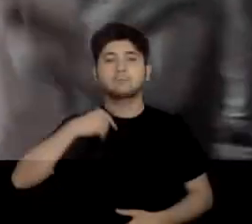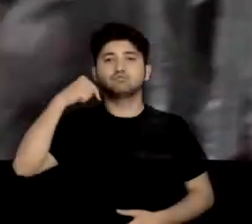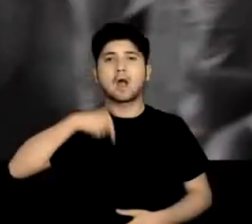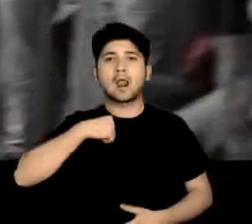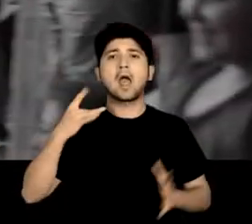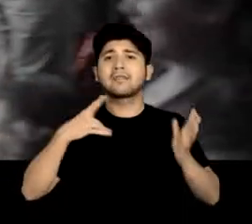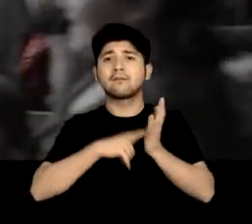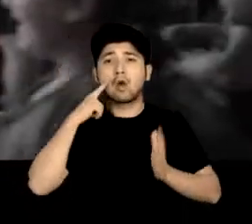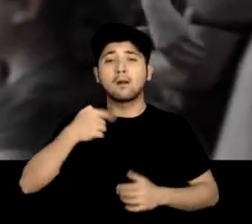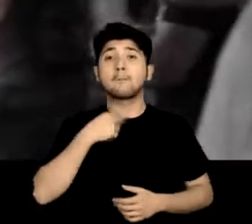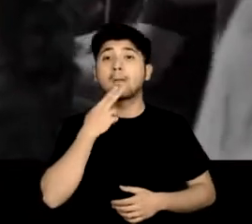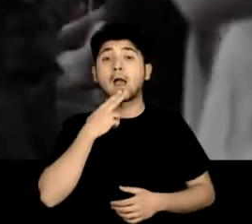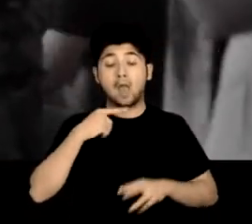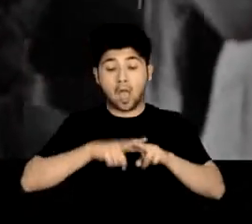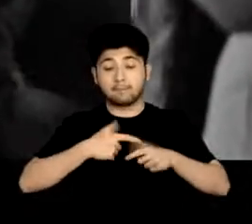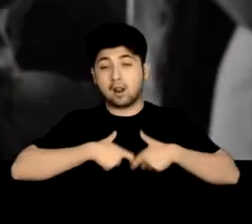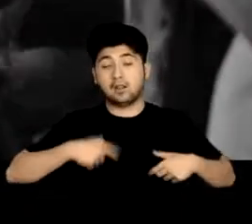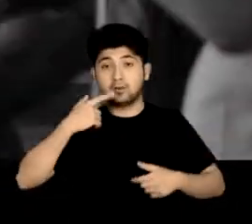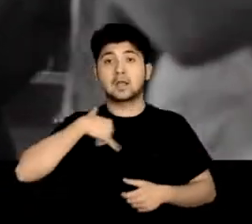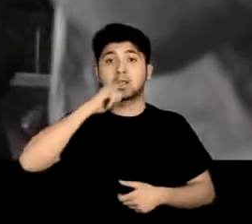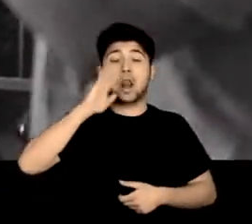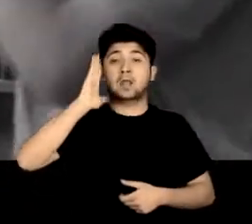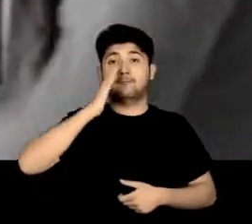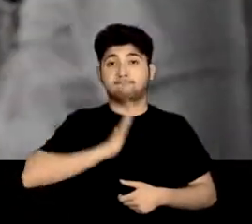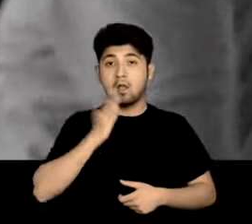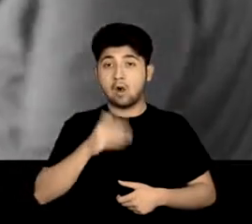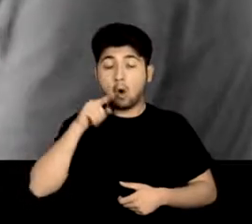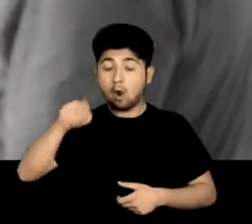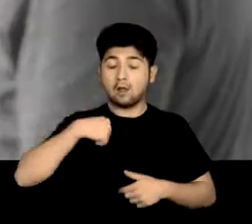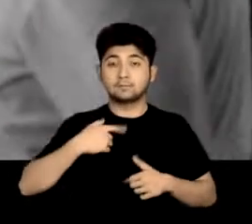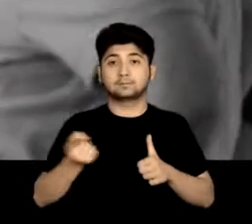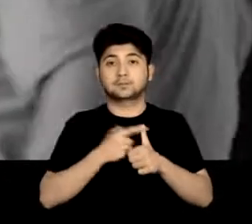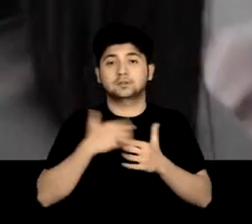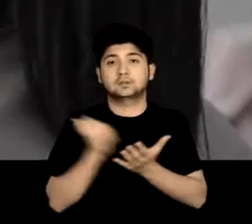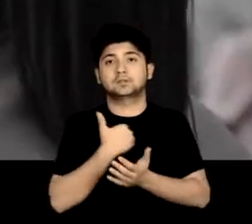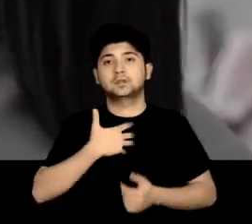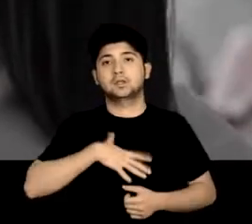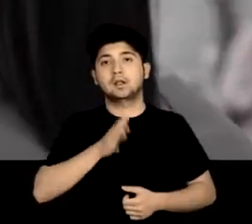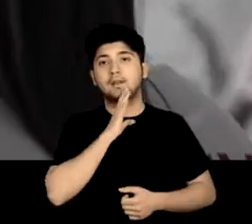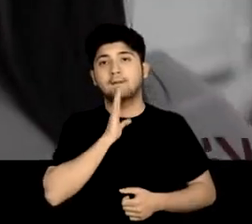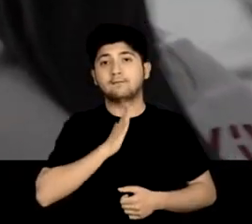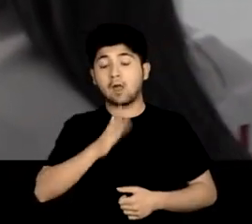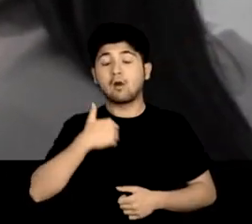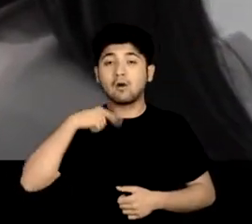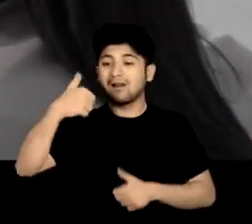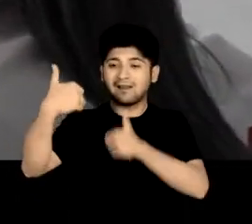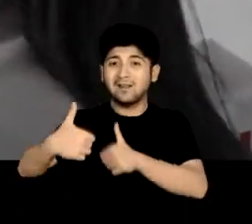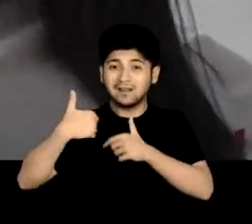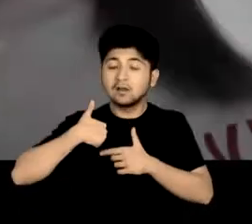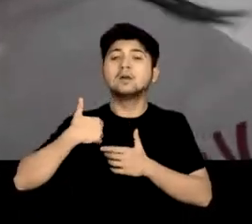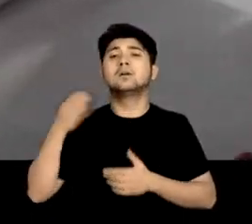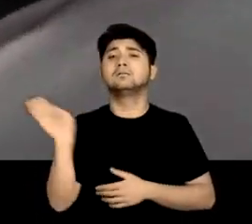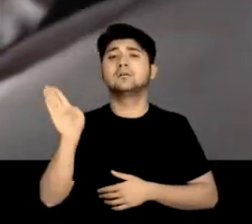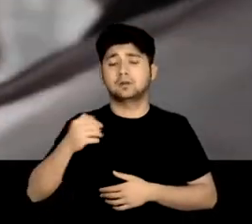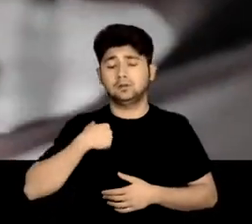Şu andaki hedefim bayan A milli takımıyla beraber İtalya'ya gideceğiz. Orada tabii ki de ben birinci çıkmak istiyorum. Çünkü rakiplerimizden çok güçlü